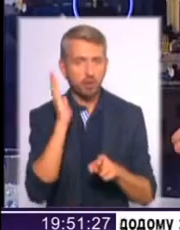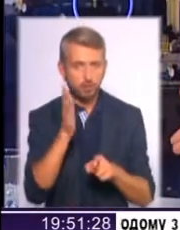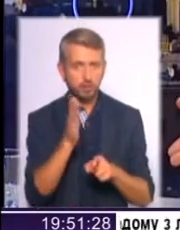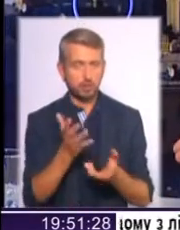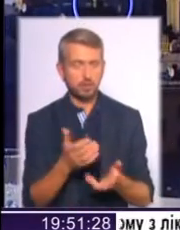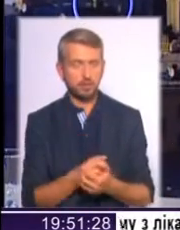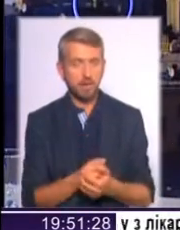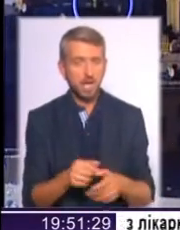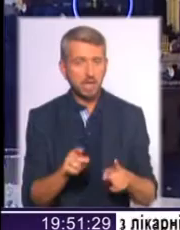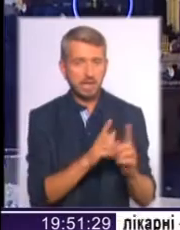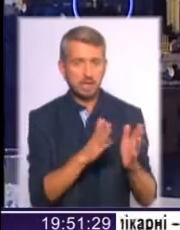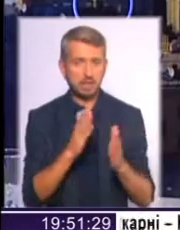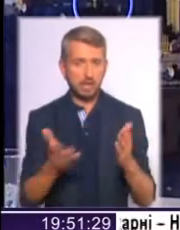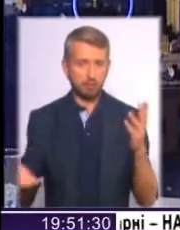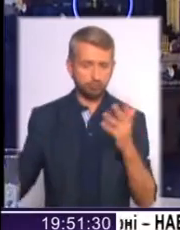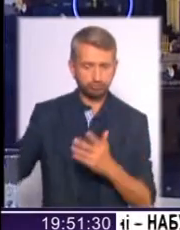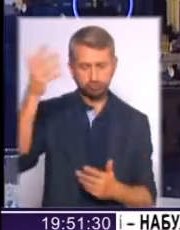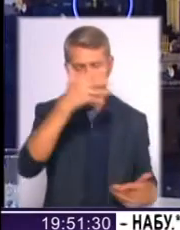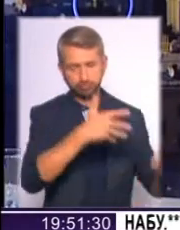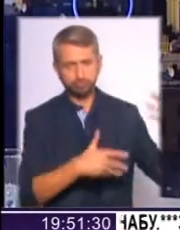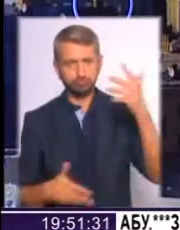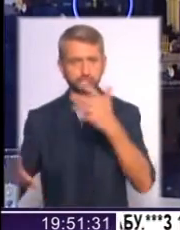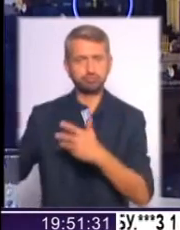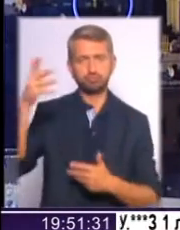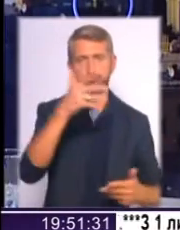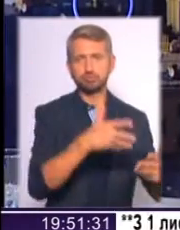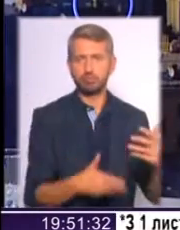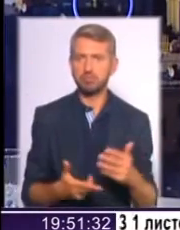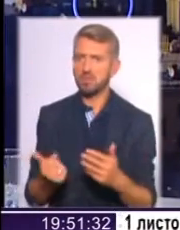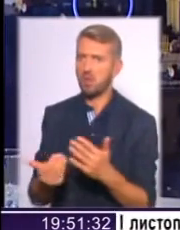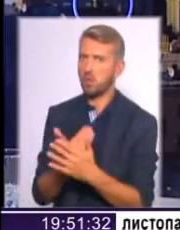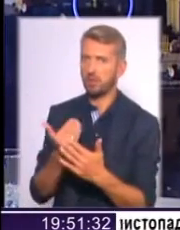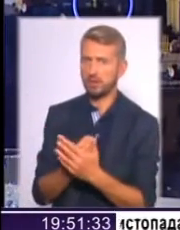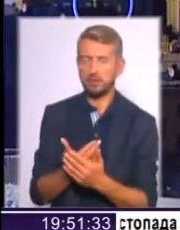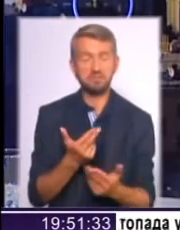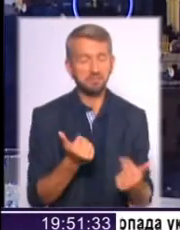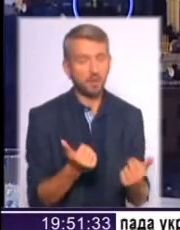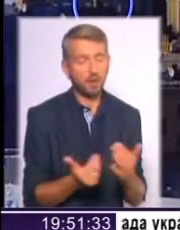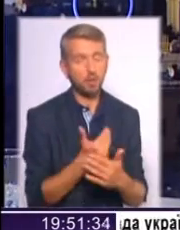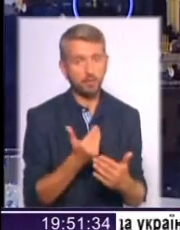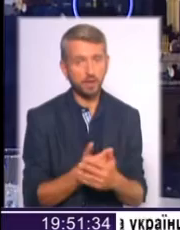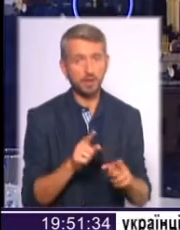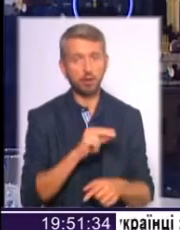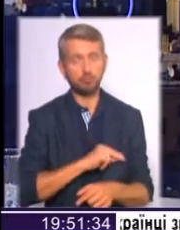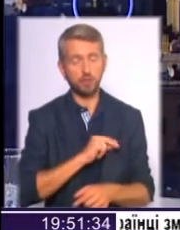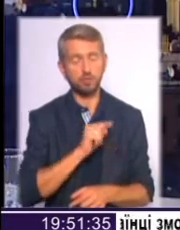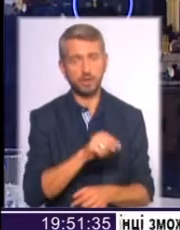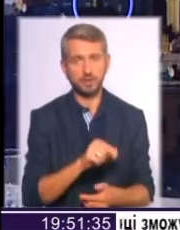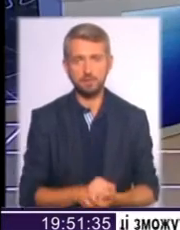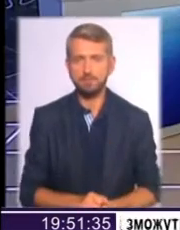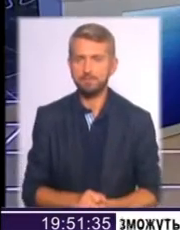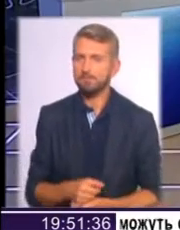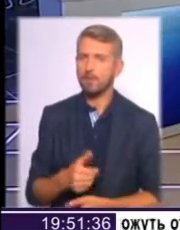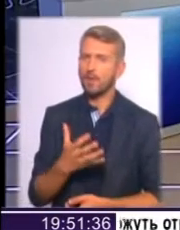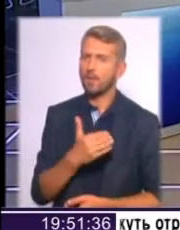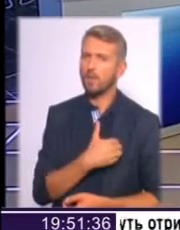Тобто такі системи це серйозно, дійсно. Вони вже, ми їх приміняємо. Новітні речі такі. Це новітні речі. Тому також працюємо не над цим. Не можу не